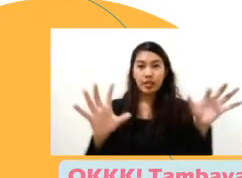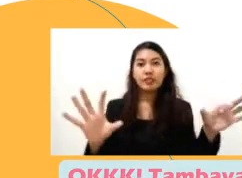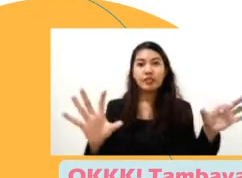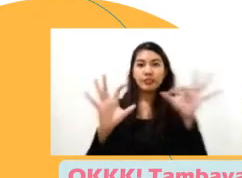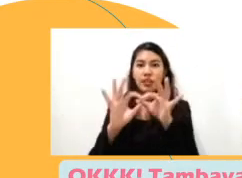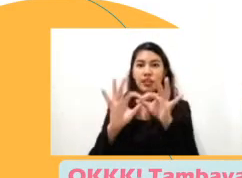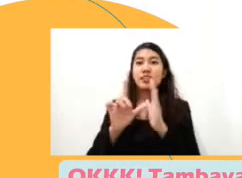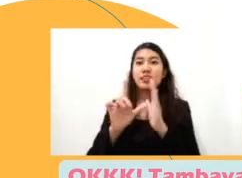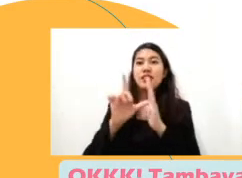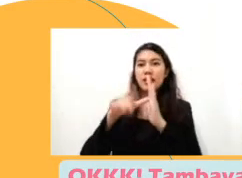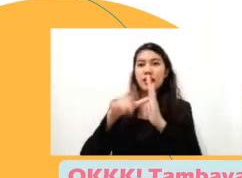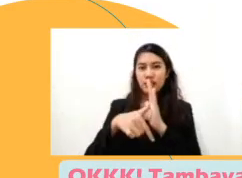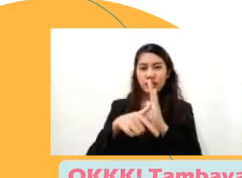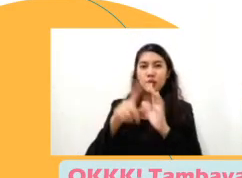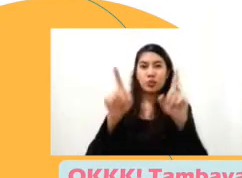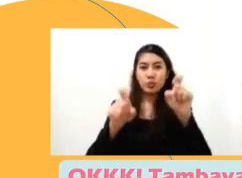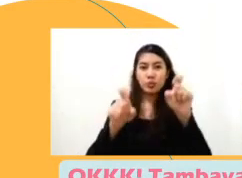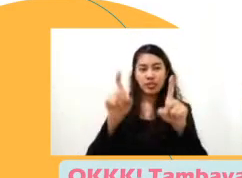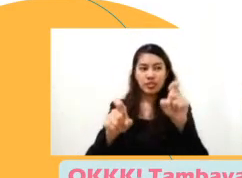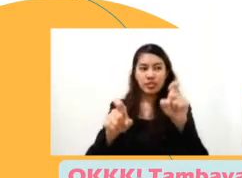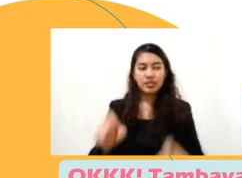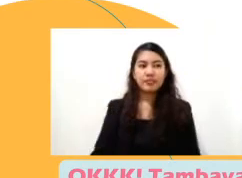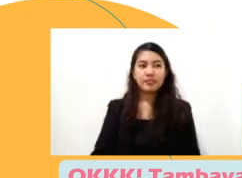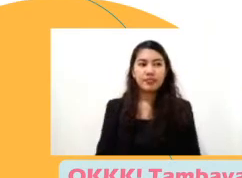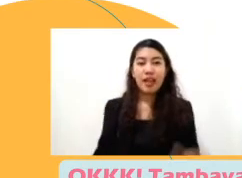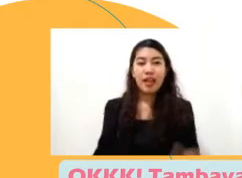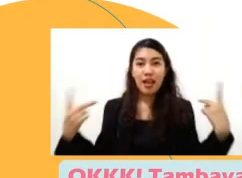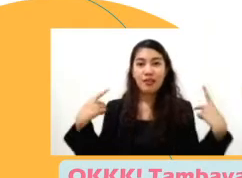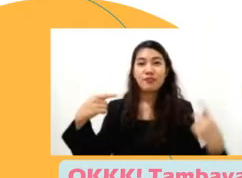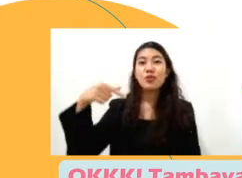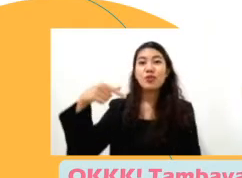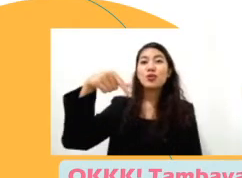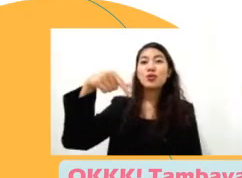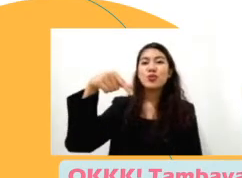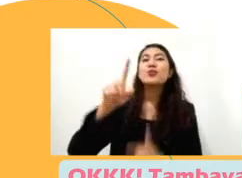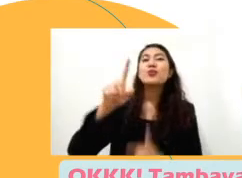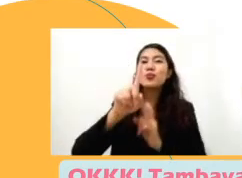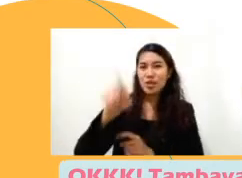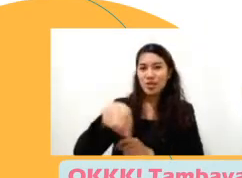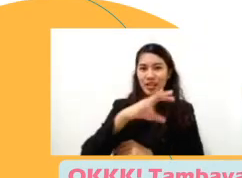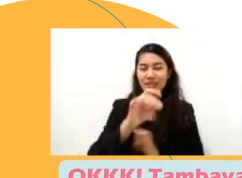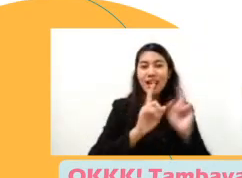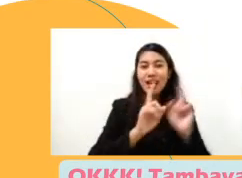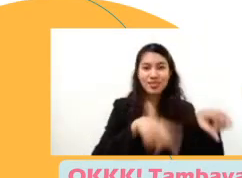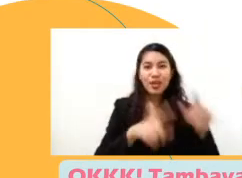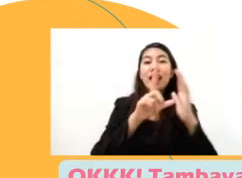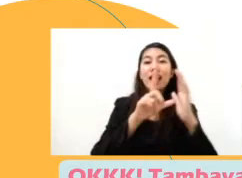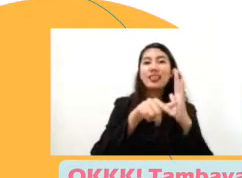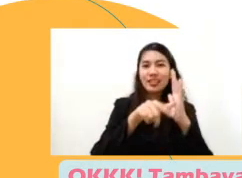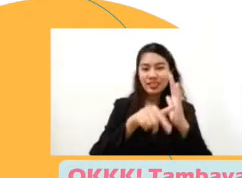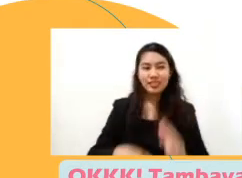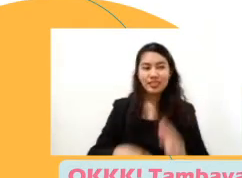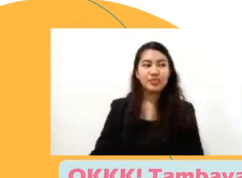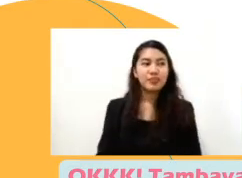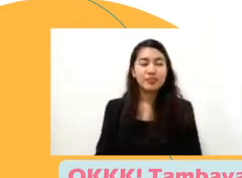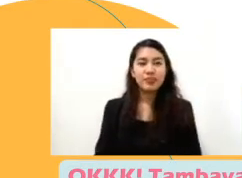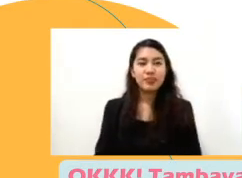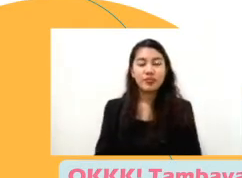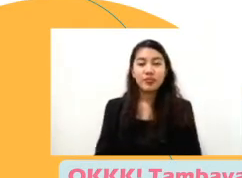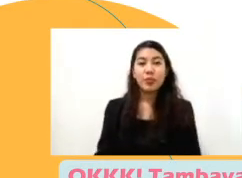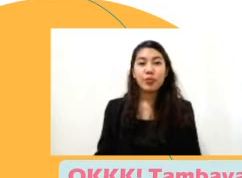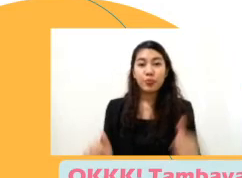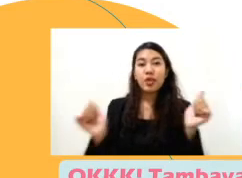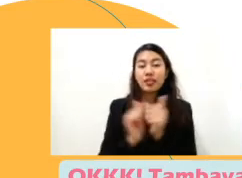later, sabay-sabay. Sabi ko nga, sabi ko nga. Yung po kami nagawa, isama namin SSG advisor. Yes! Okay yan, sama